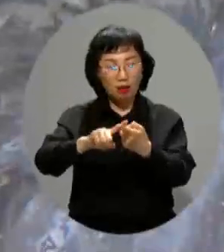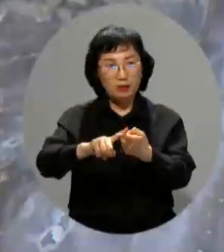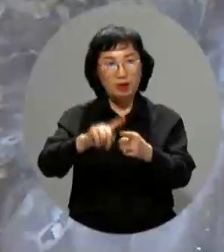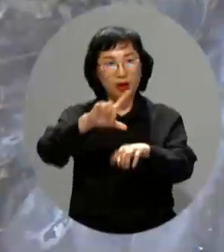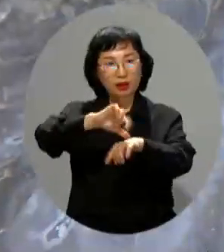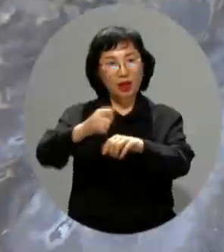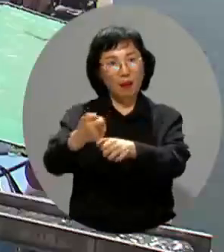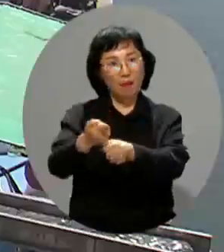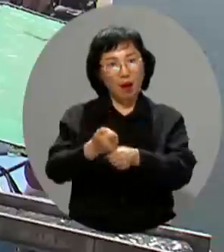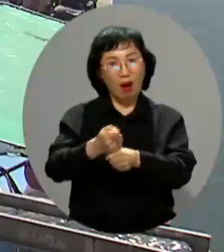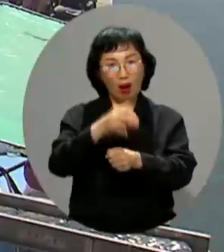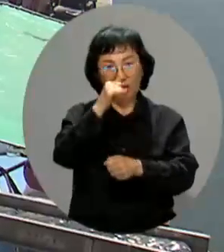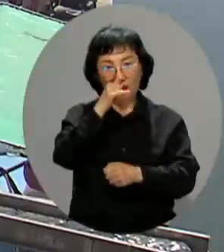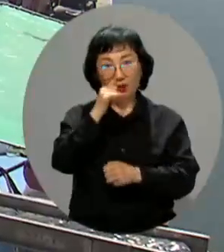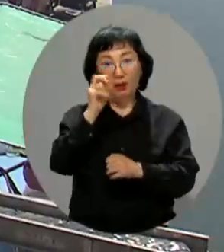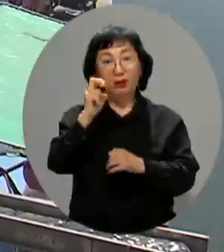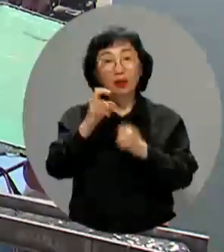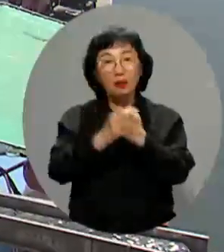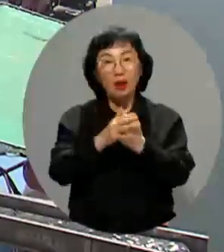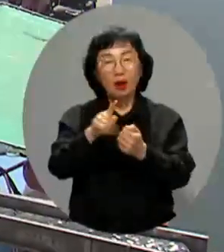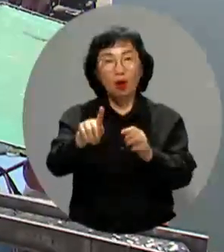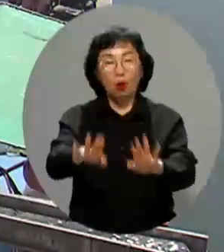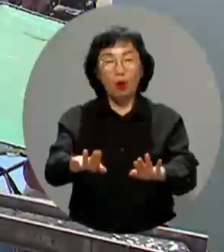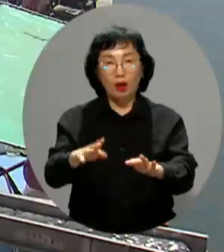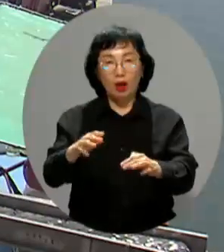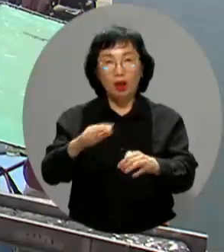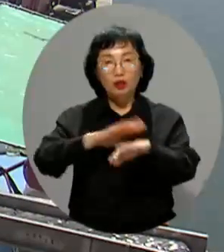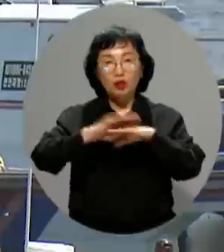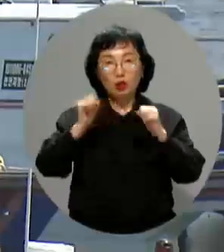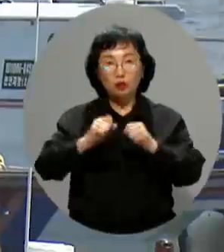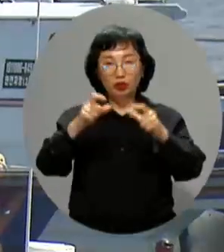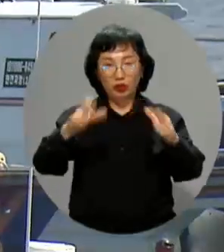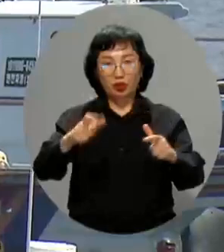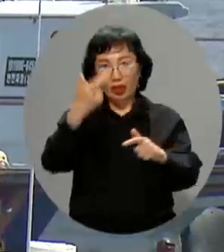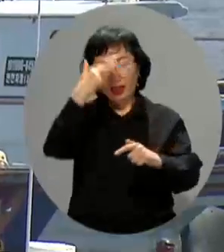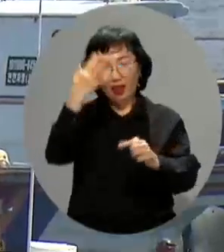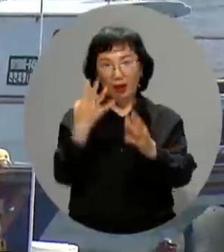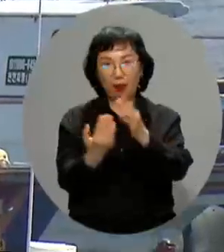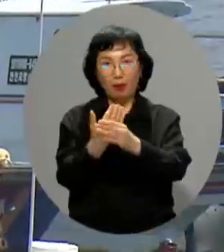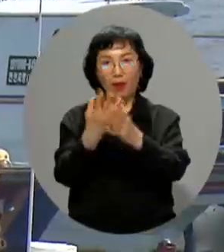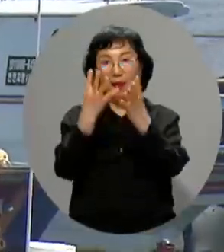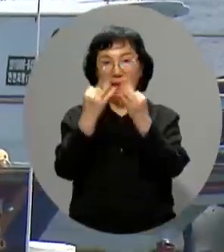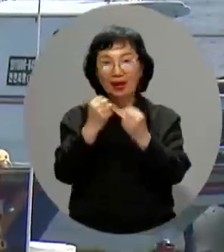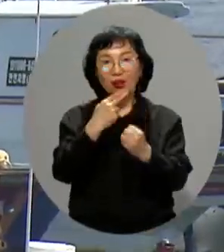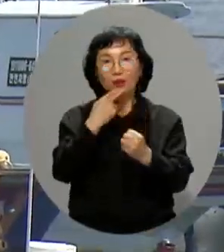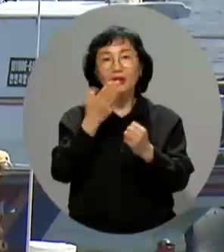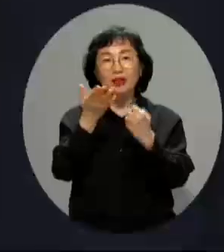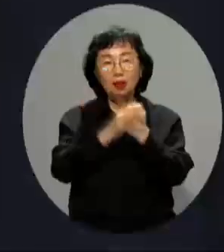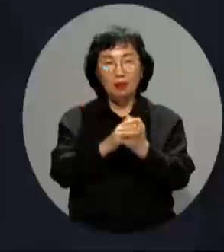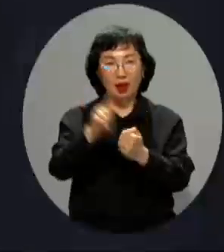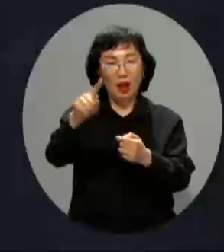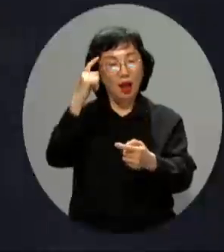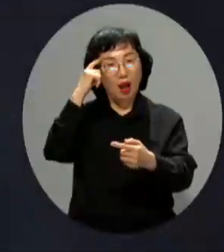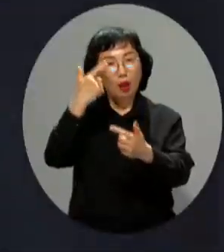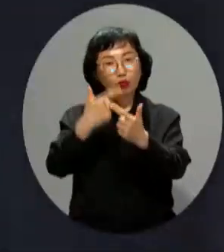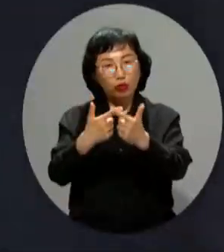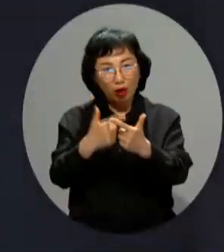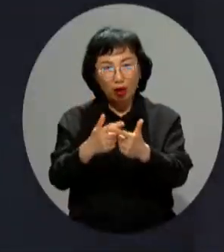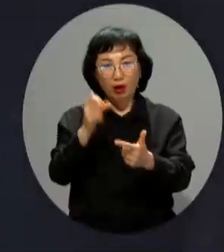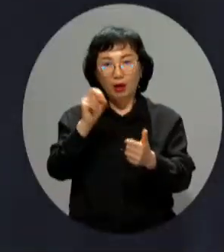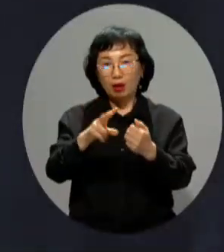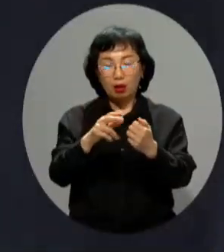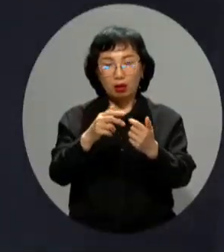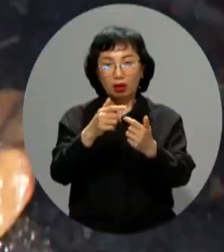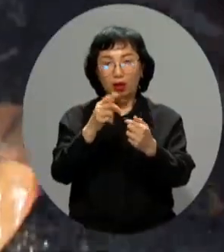빨라지는 추세입니다. 전북 연안은 과거 해파리 발생이 많지 않아 국립수산과학원과 부안군은 해수